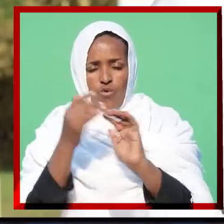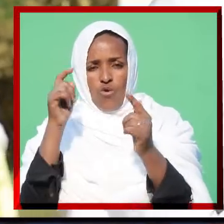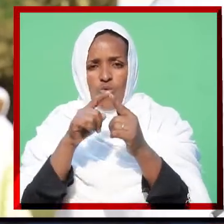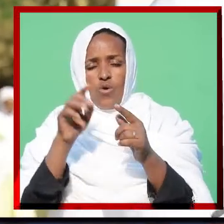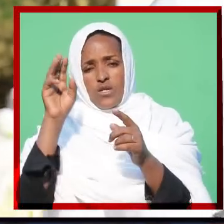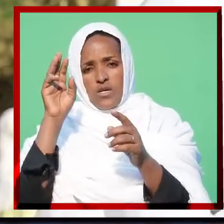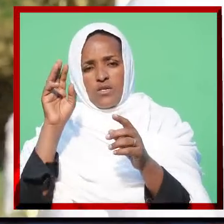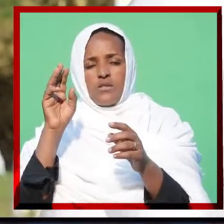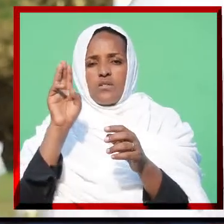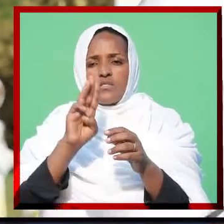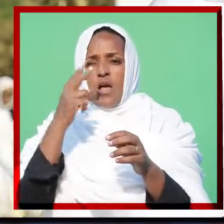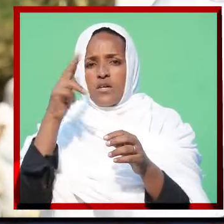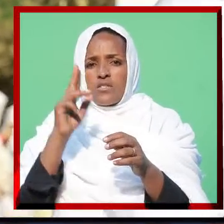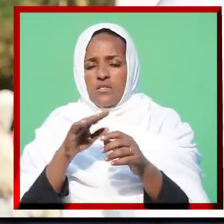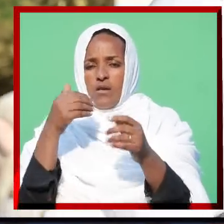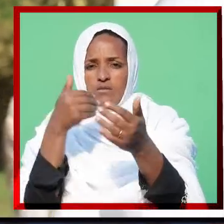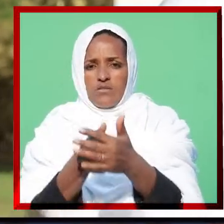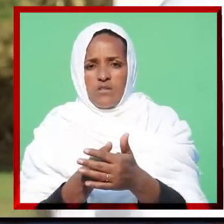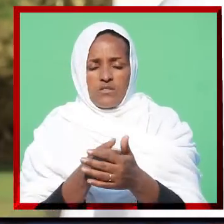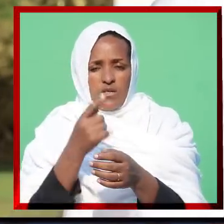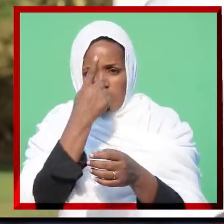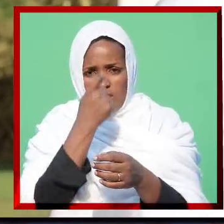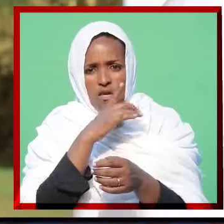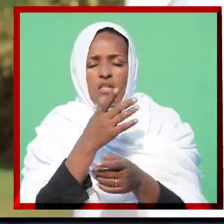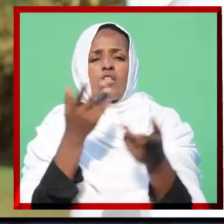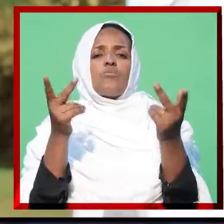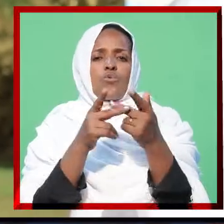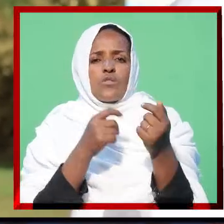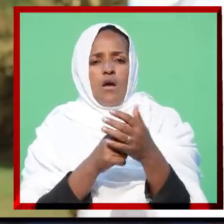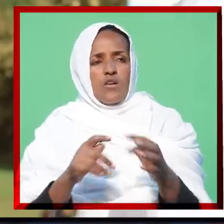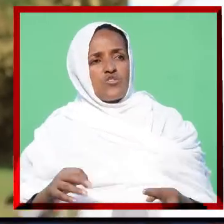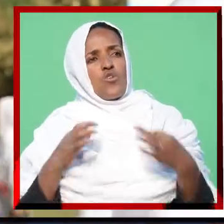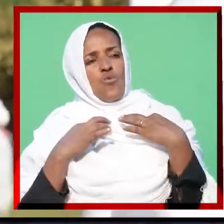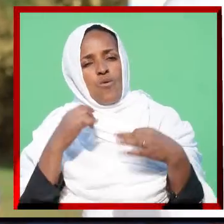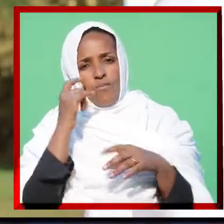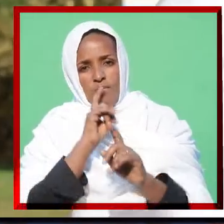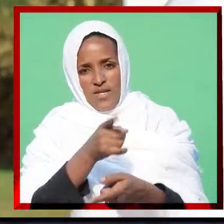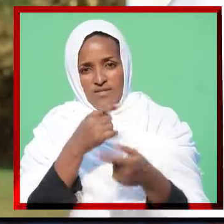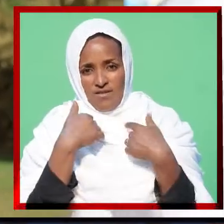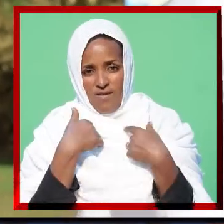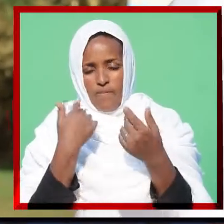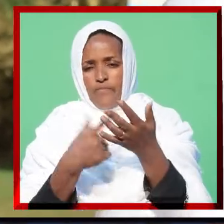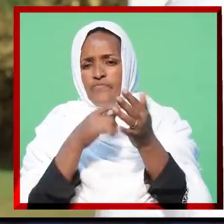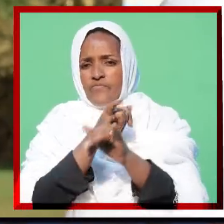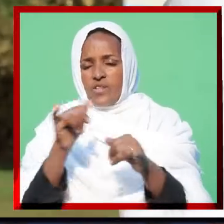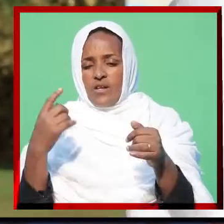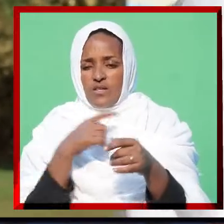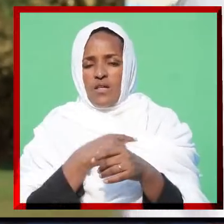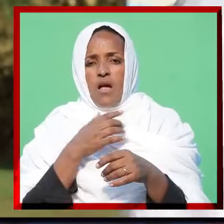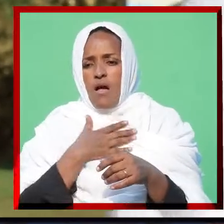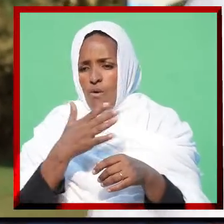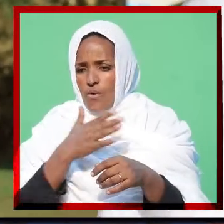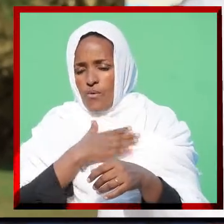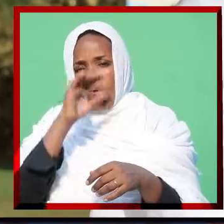ወደ ሳሪስ የሚሄድ ሰው አብዮት አደባባይ ደርሻለሁ ይላል ሳይጠየቅ ሁሉ የት ነህ ሲባል። እንዲሁ